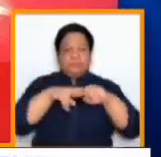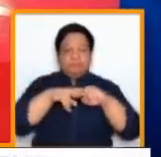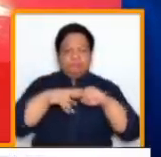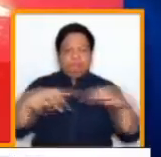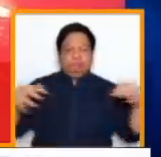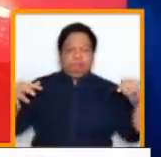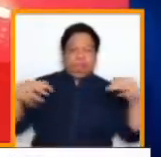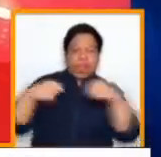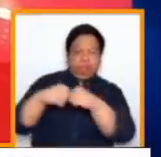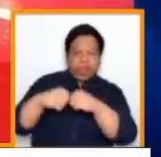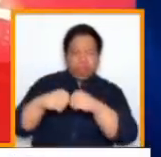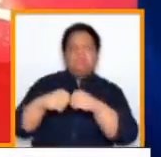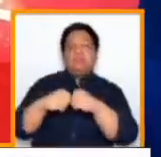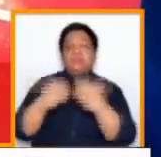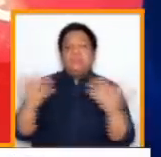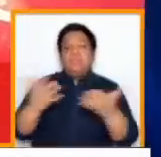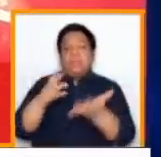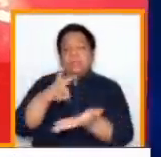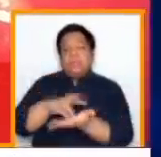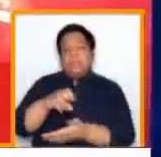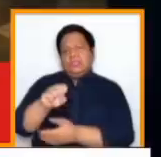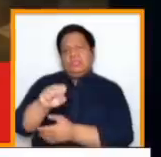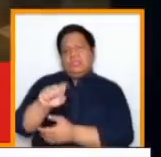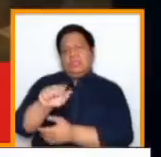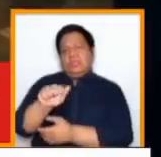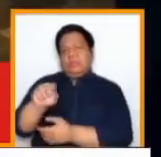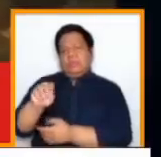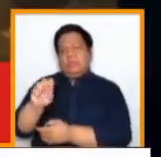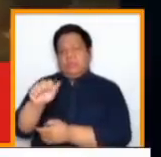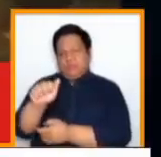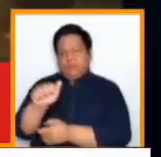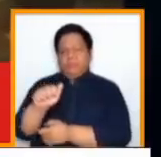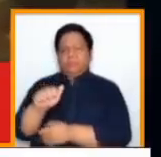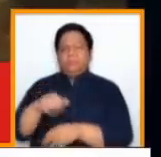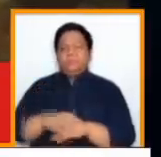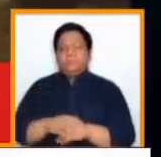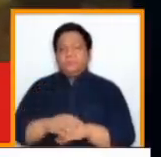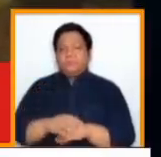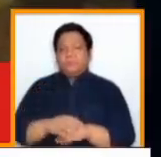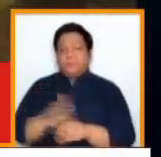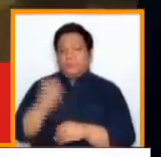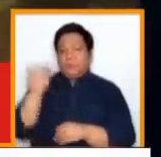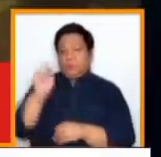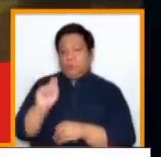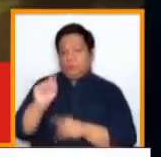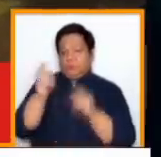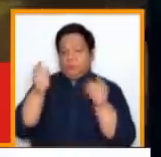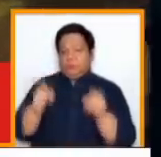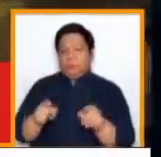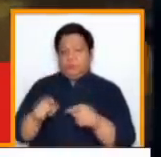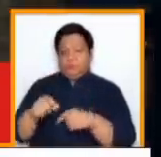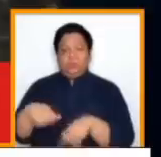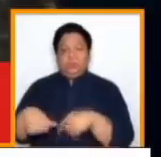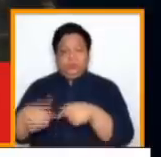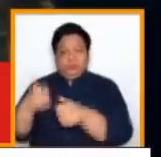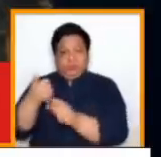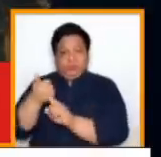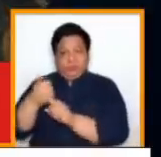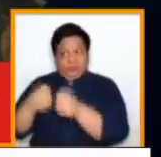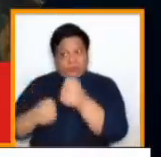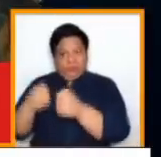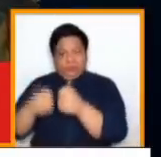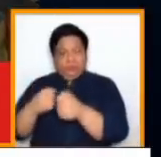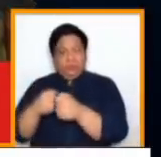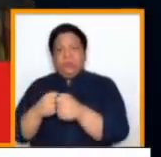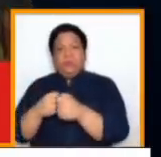Maynila. Alas 12 ng hating gabi nitong Martes, kwento ng pasahero na si Tintin, hindi niya tunay na pangalan, huli na nang